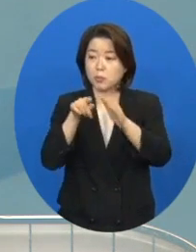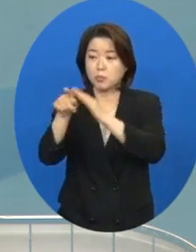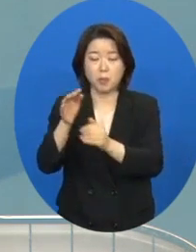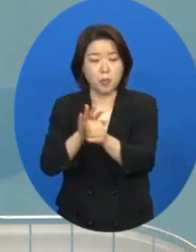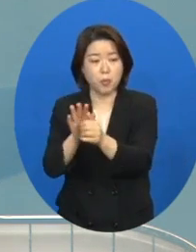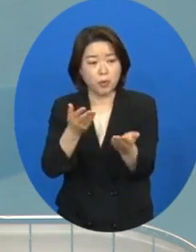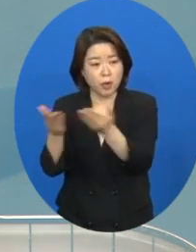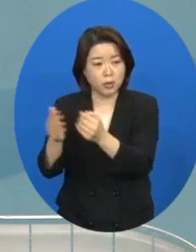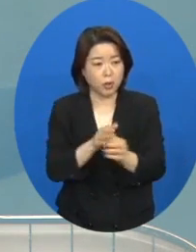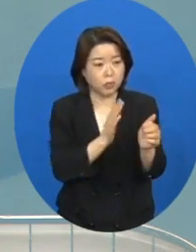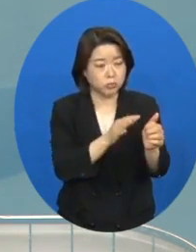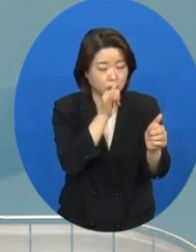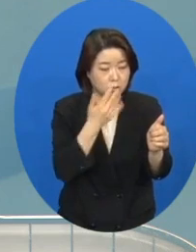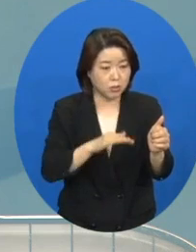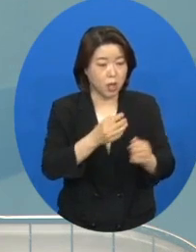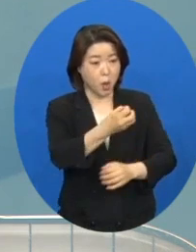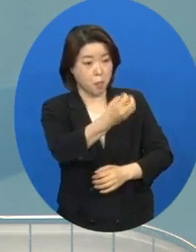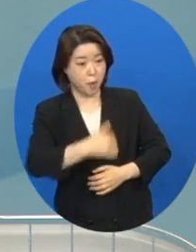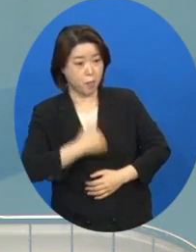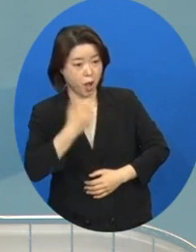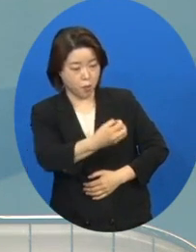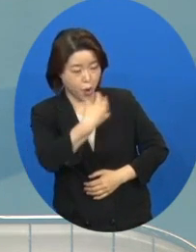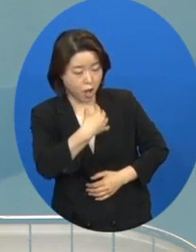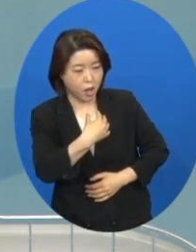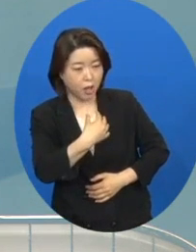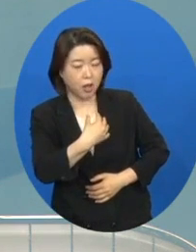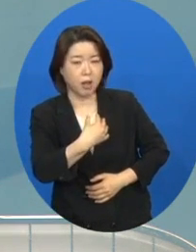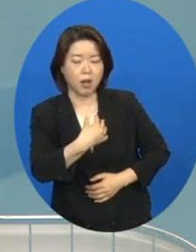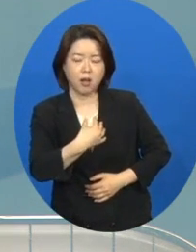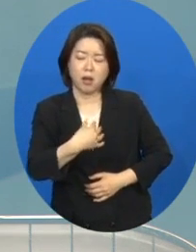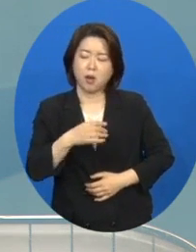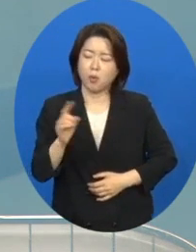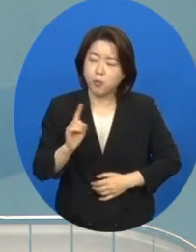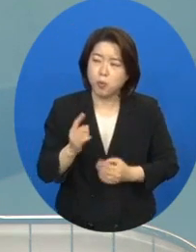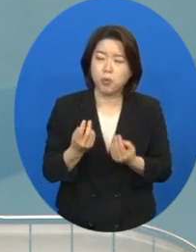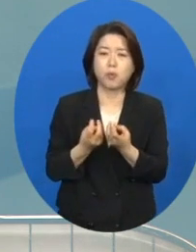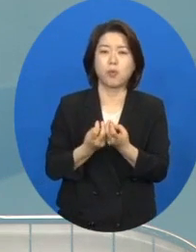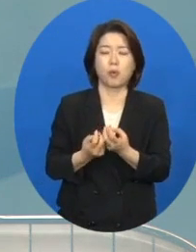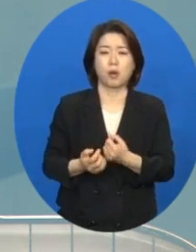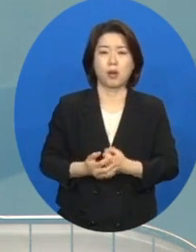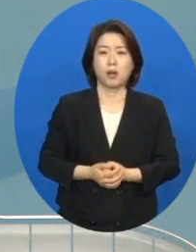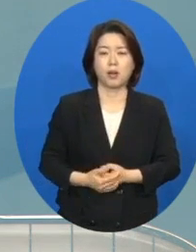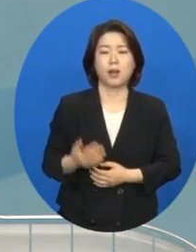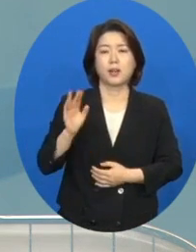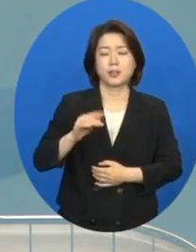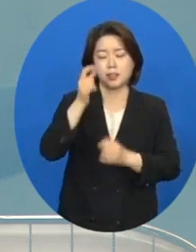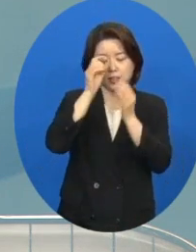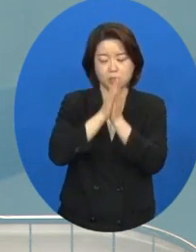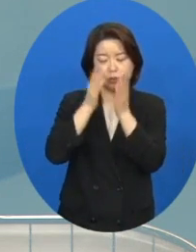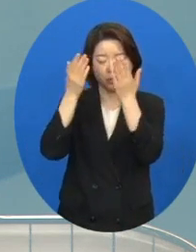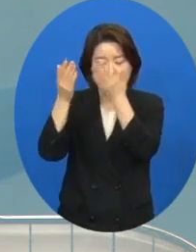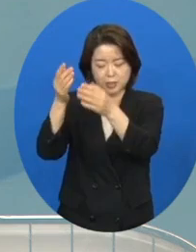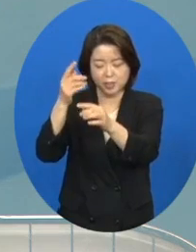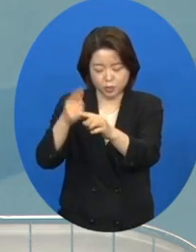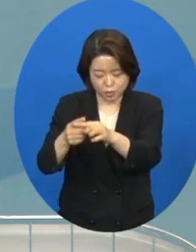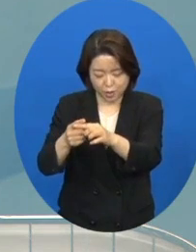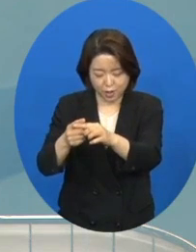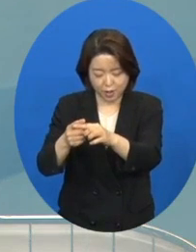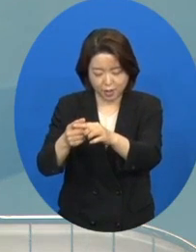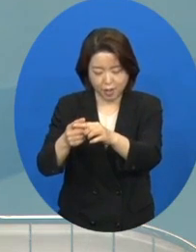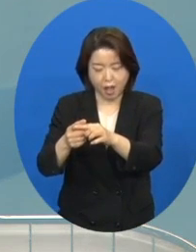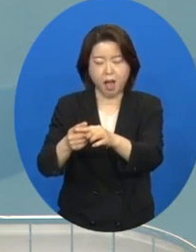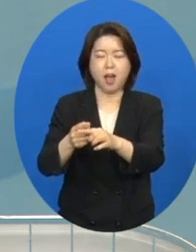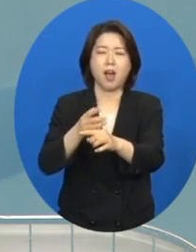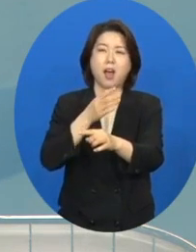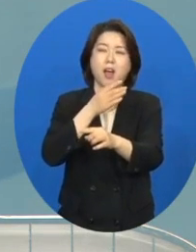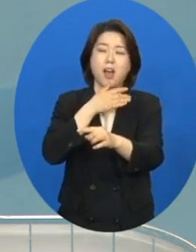가지고 어떻게 이렇게 말씀하실 수 있나. 근데 기도하는 중에 인정할